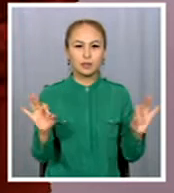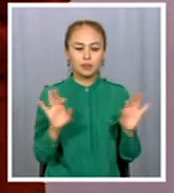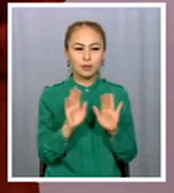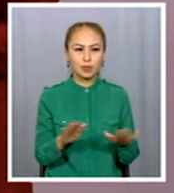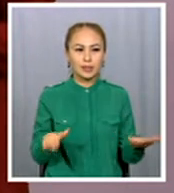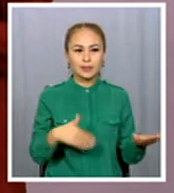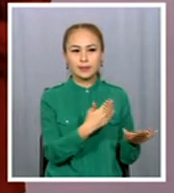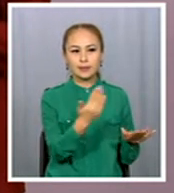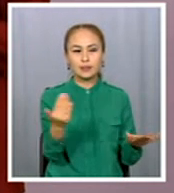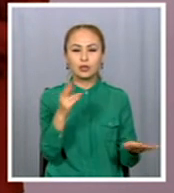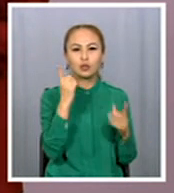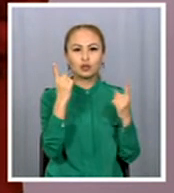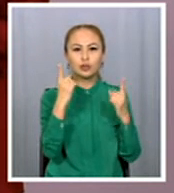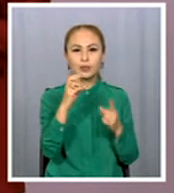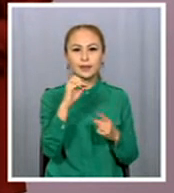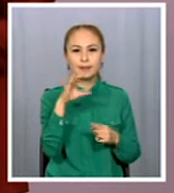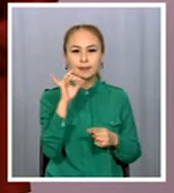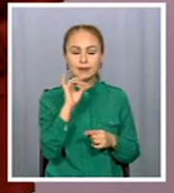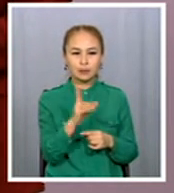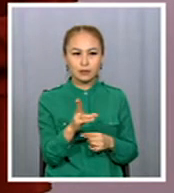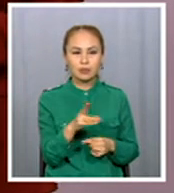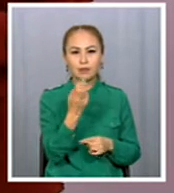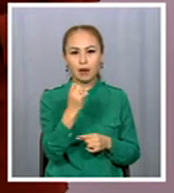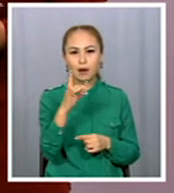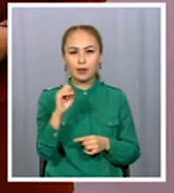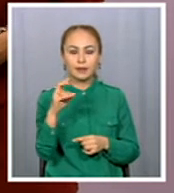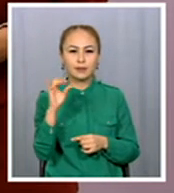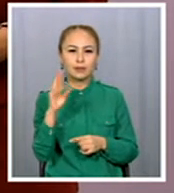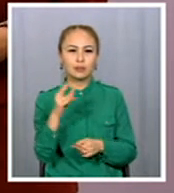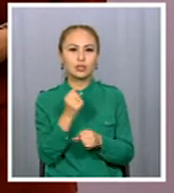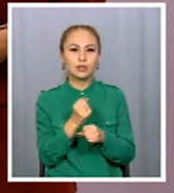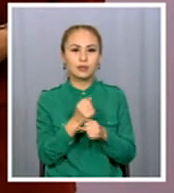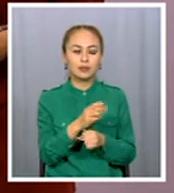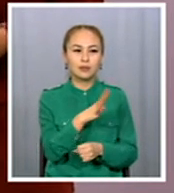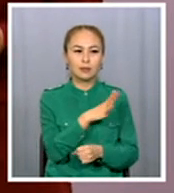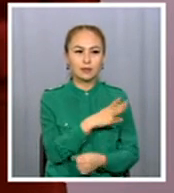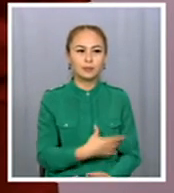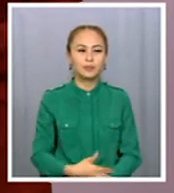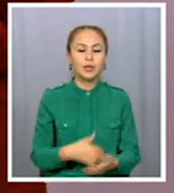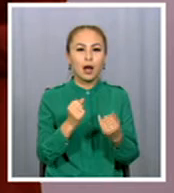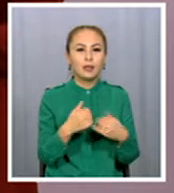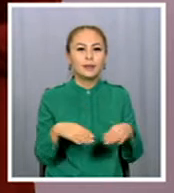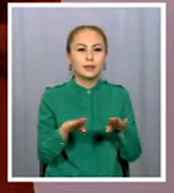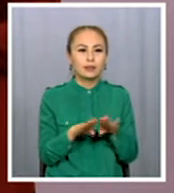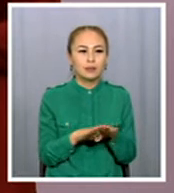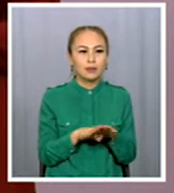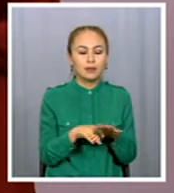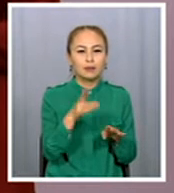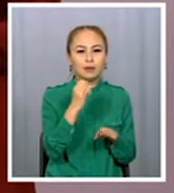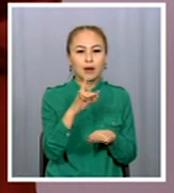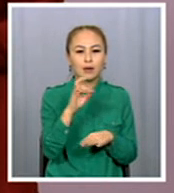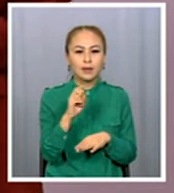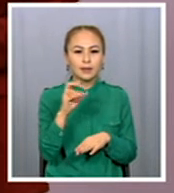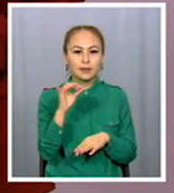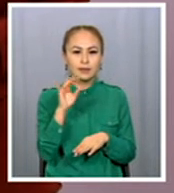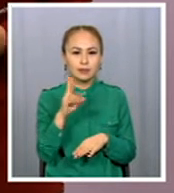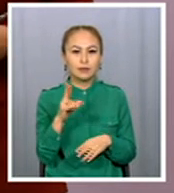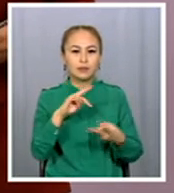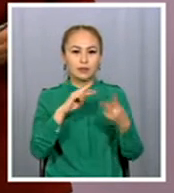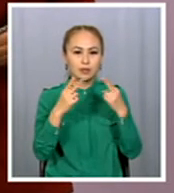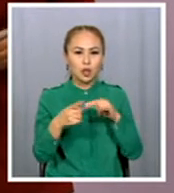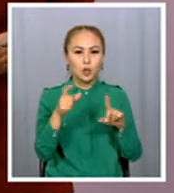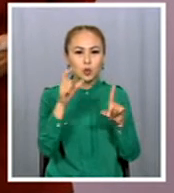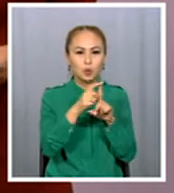сендер күрделі етістіктен дара етістік жасадыңдар. Ал енді дара етістіктерден